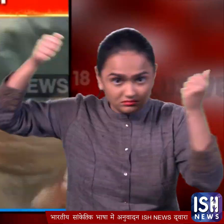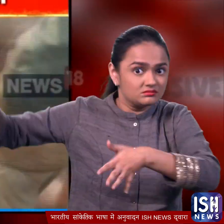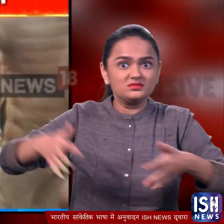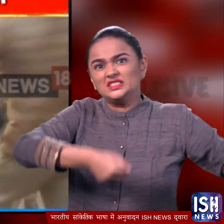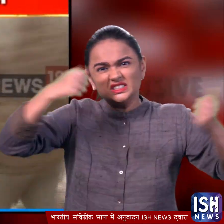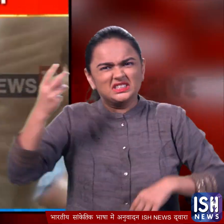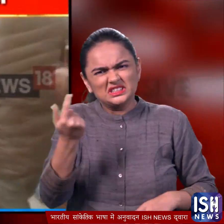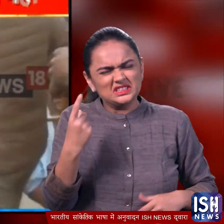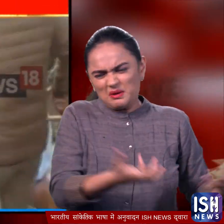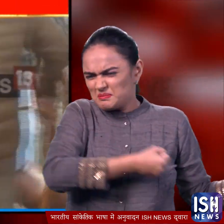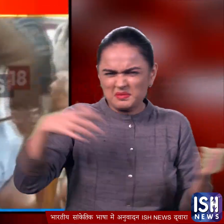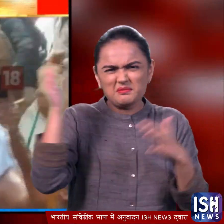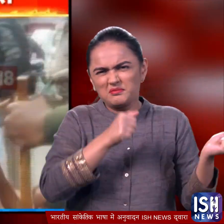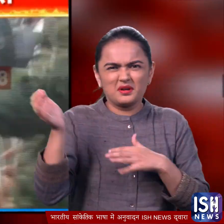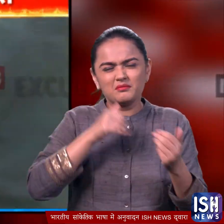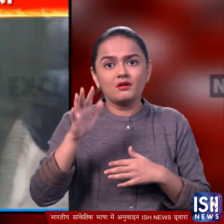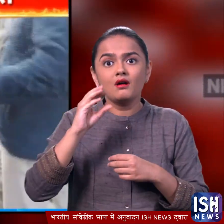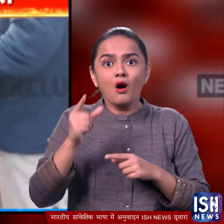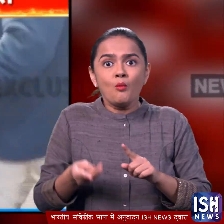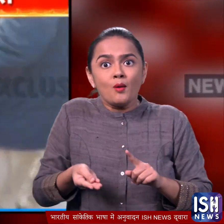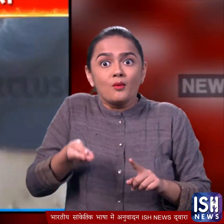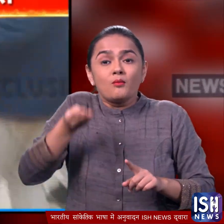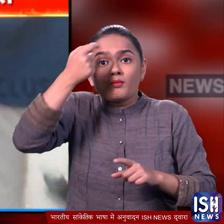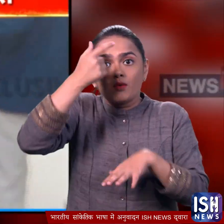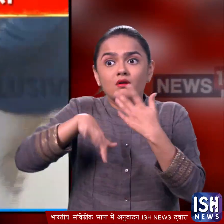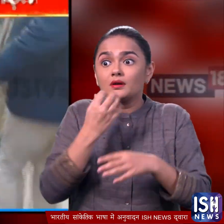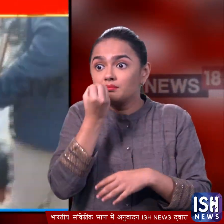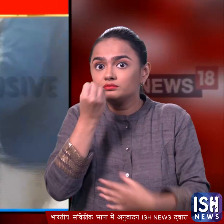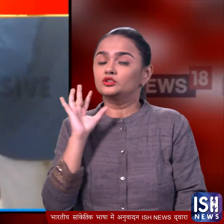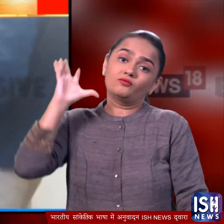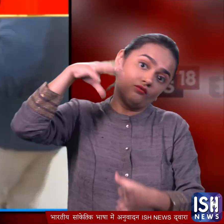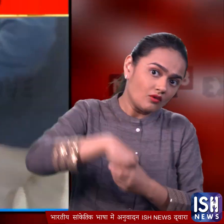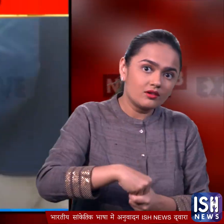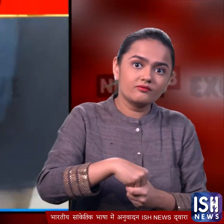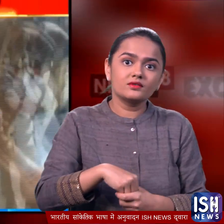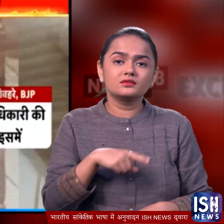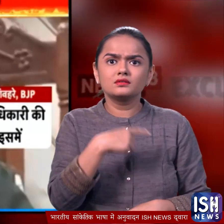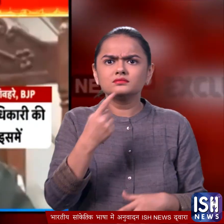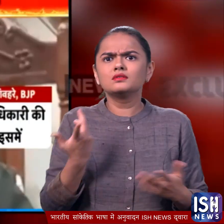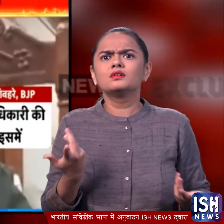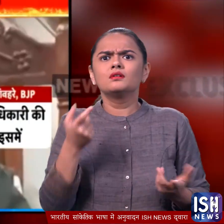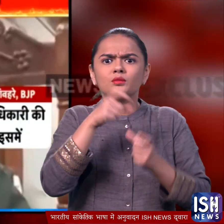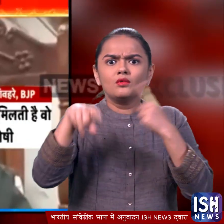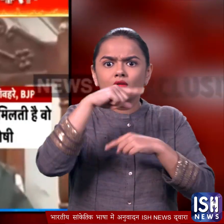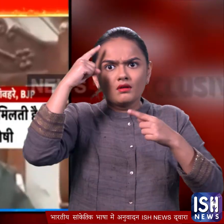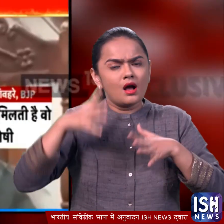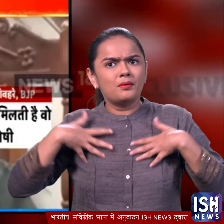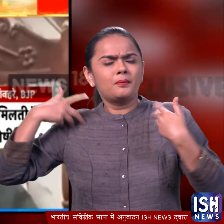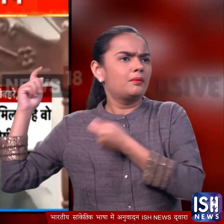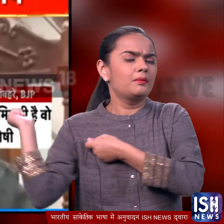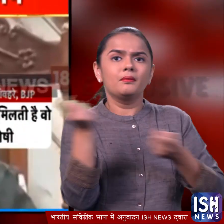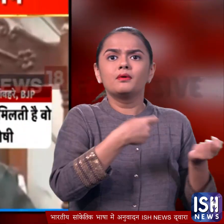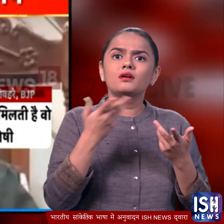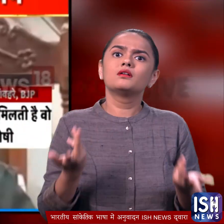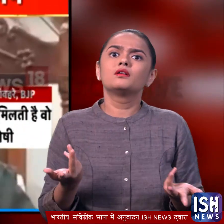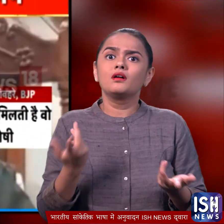आए। जल्द ही सभी को खदेड़ दिया गया, लेकिन जल्द ही ये मुद्दा गर्मा गया और बीजेपी भी मैदान में कूद पड़ी। कौन अधिकारी इसमें